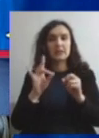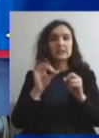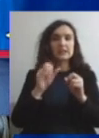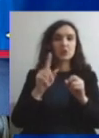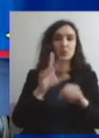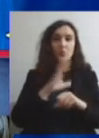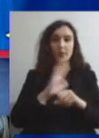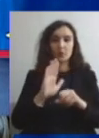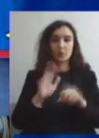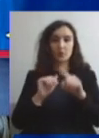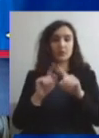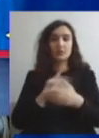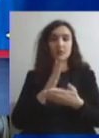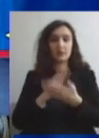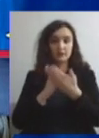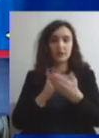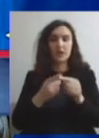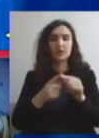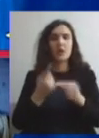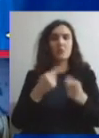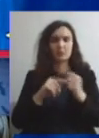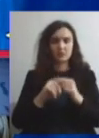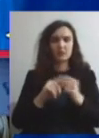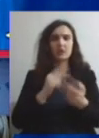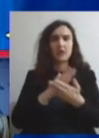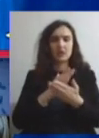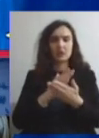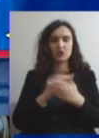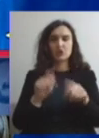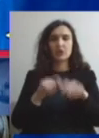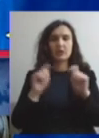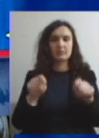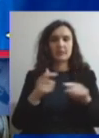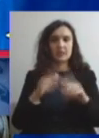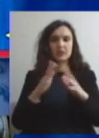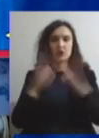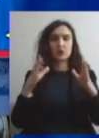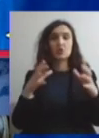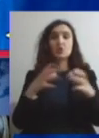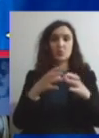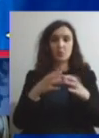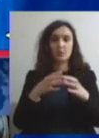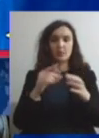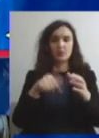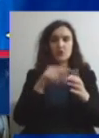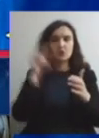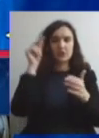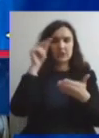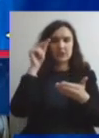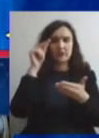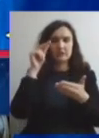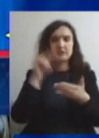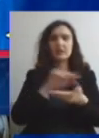მათ გააჩნიათ. გამომდინარე აქედან არის შექმნილი საკმაოდ დიდი ჯგუფი, რომელიც შეისწავლის